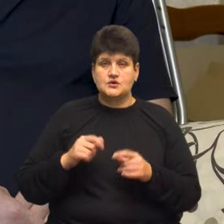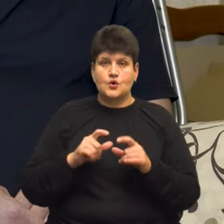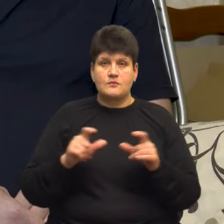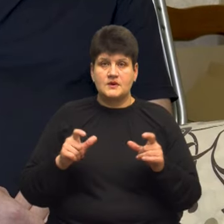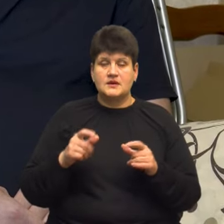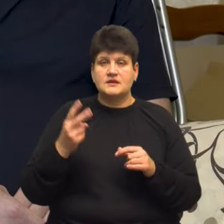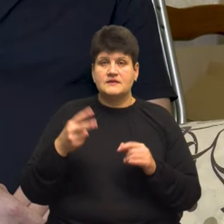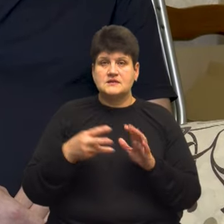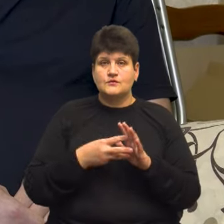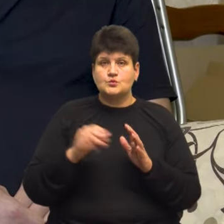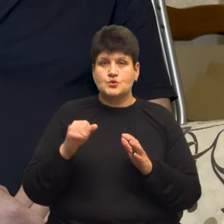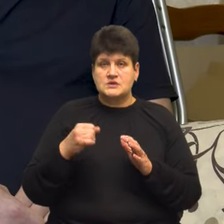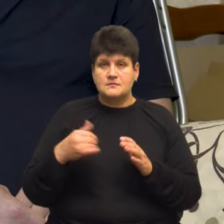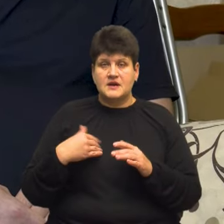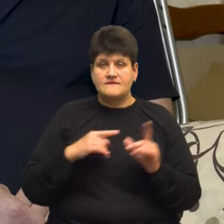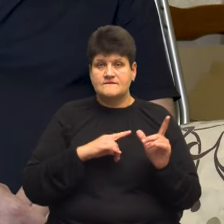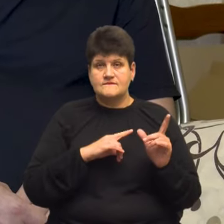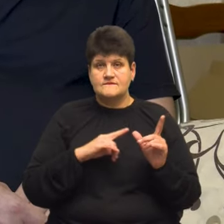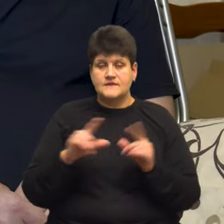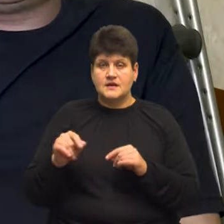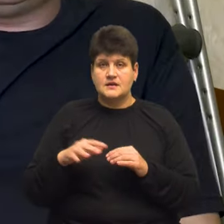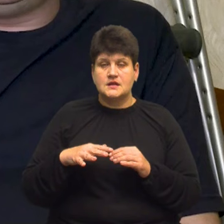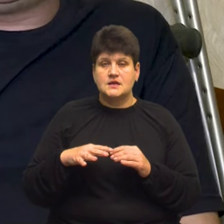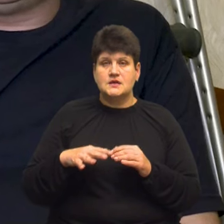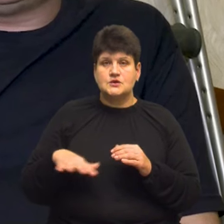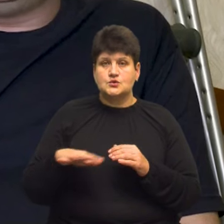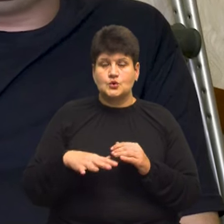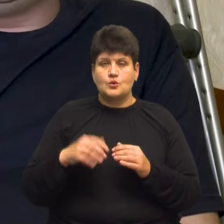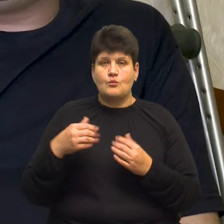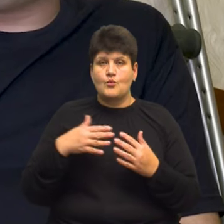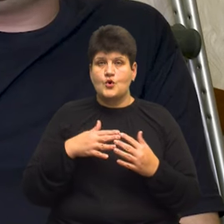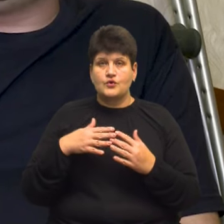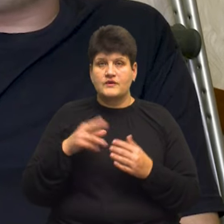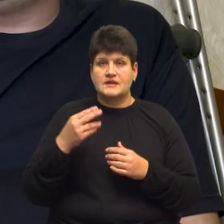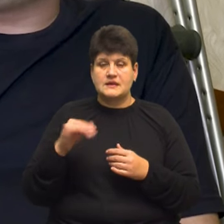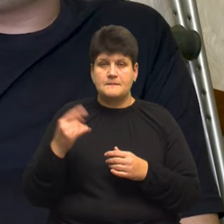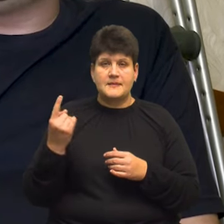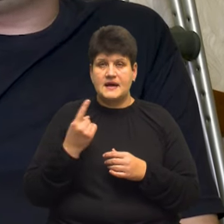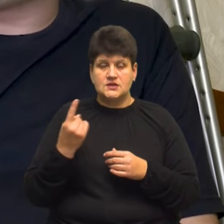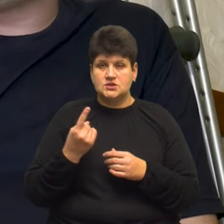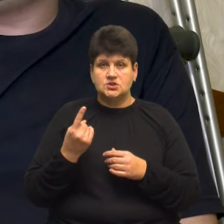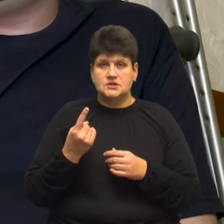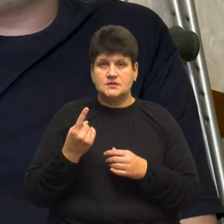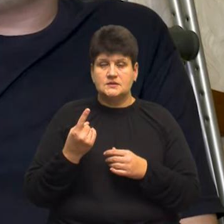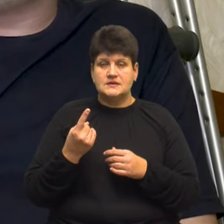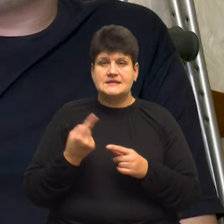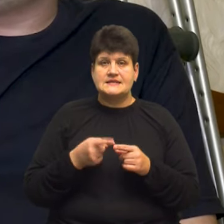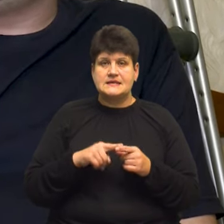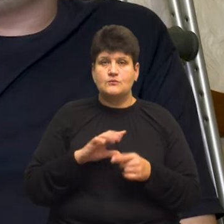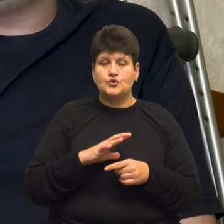серпня ми виїхали в зону бойових дій. Саме перший населений пункт бойовий – це було